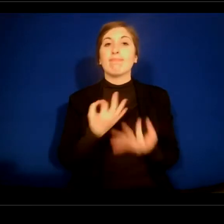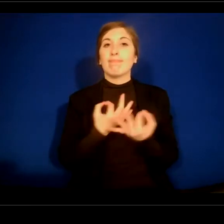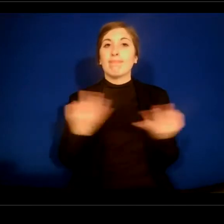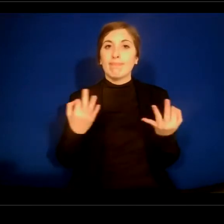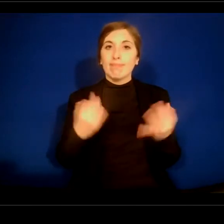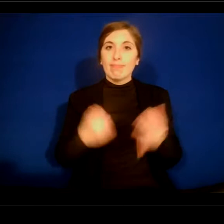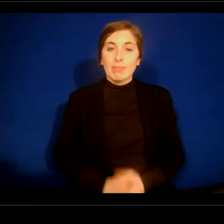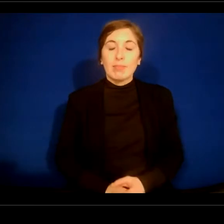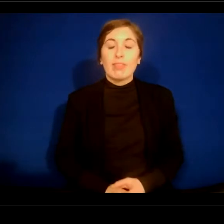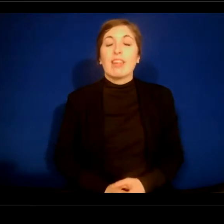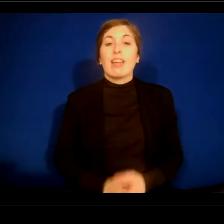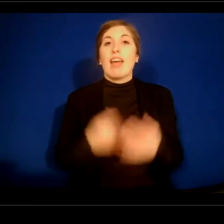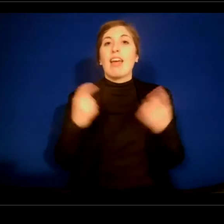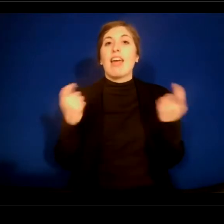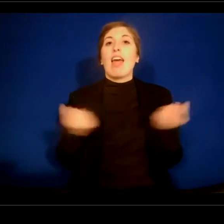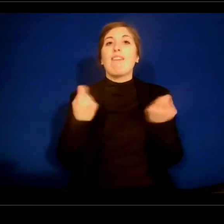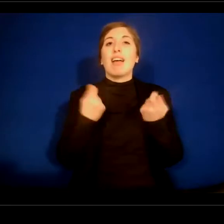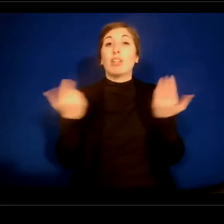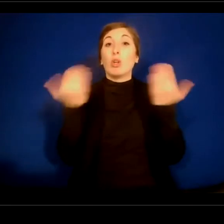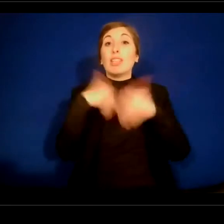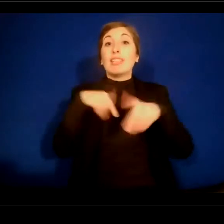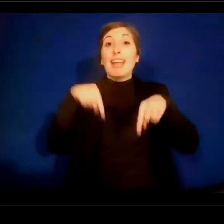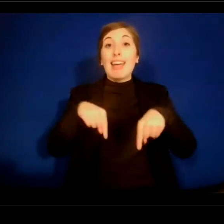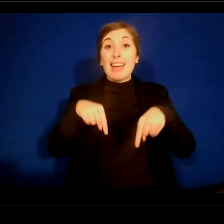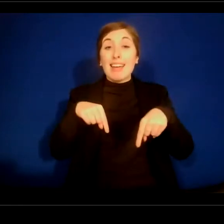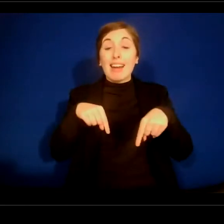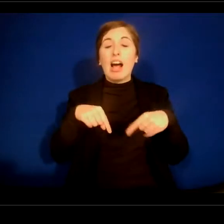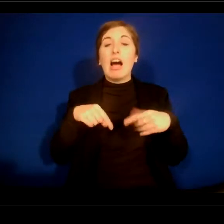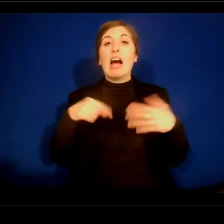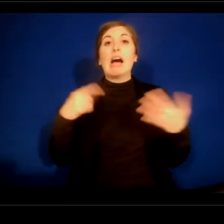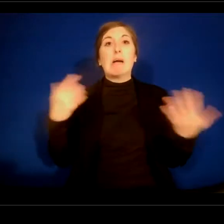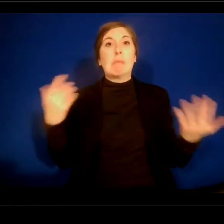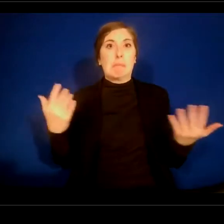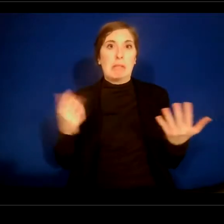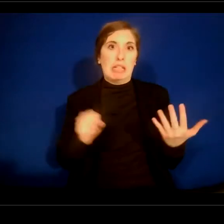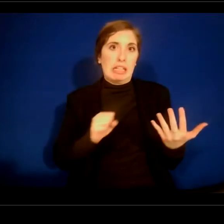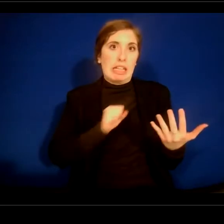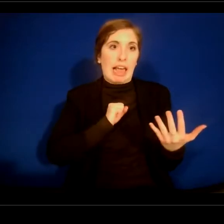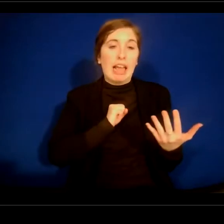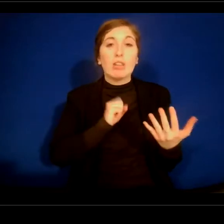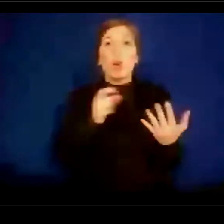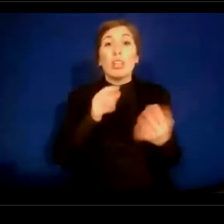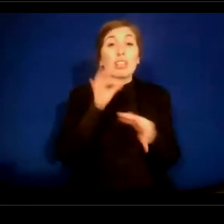il senso dell'evento di questa sera credo che forse non necessiti di spiegazioni.